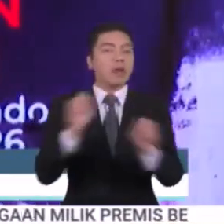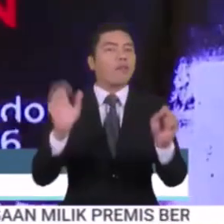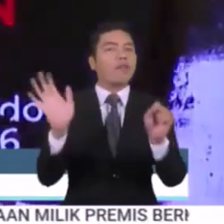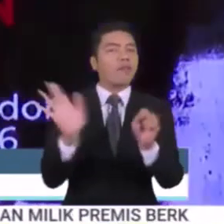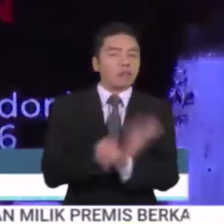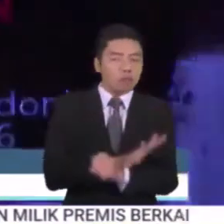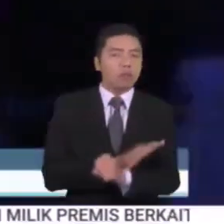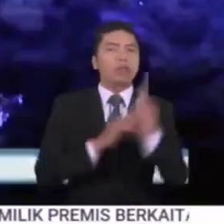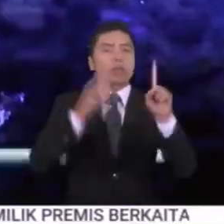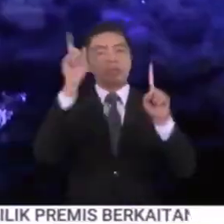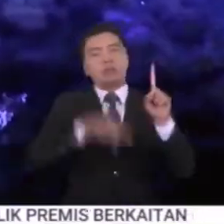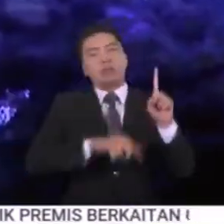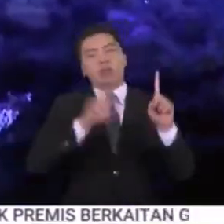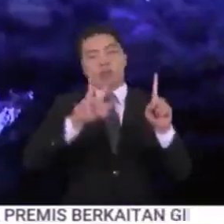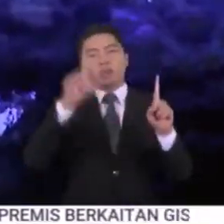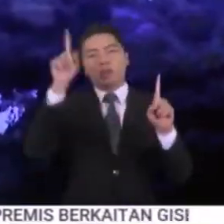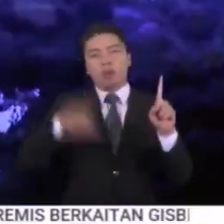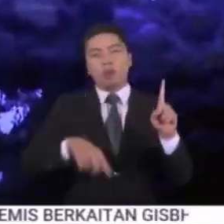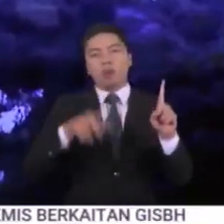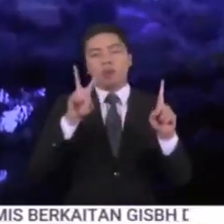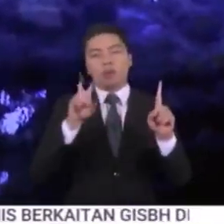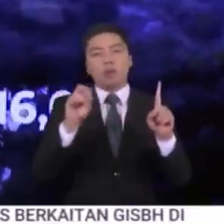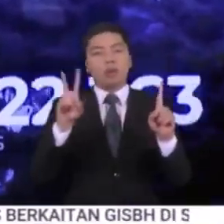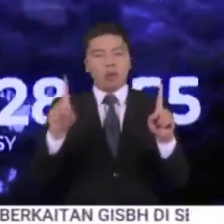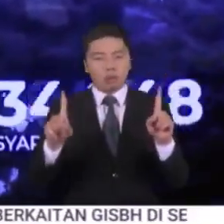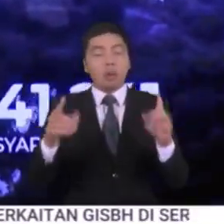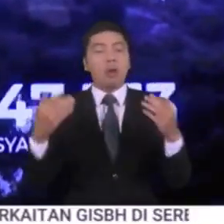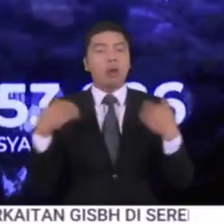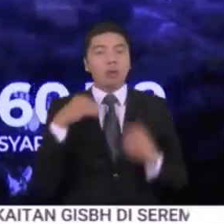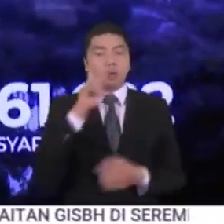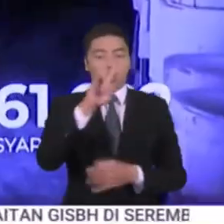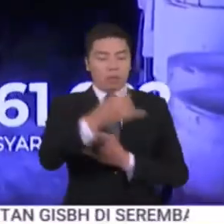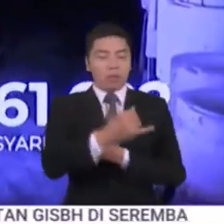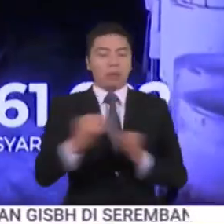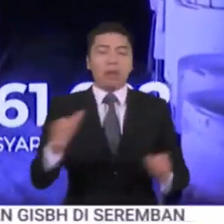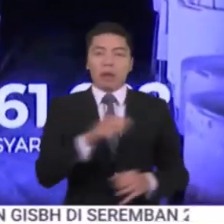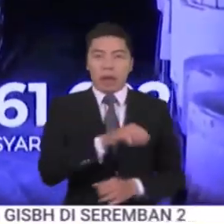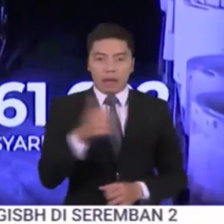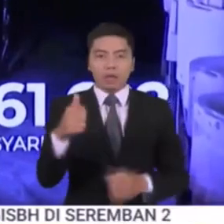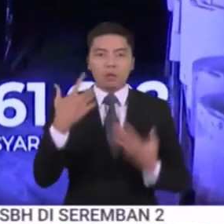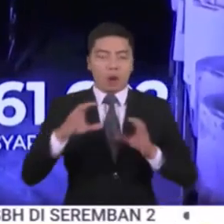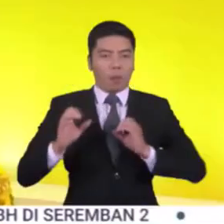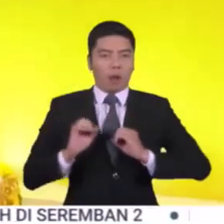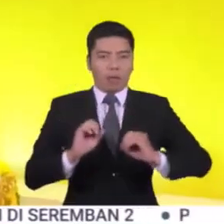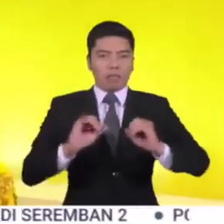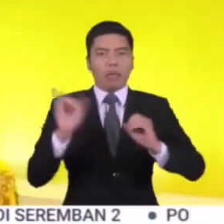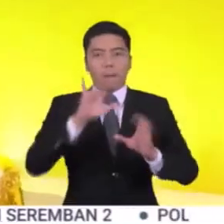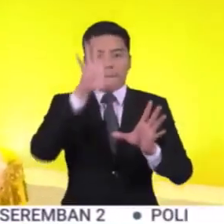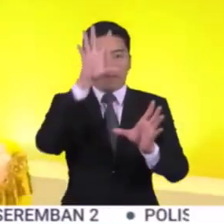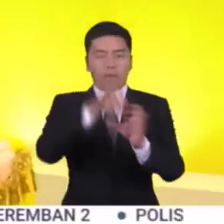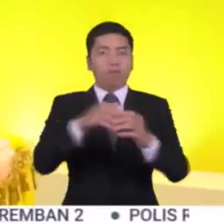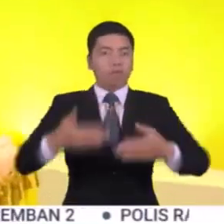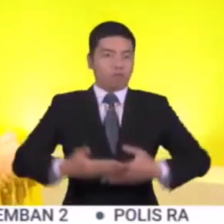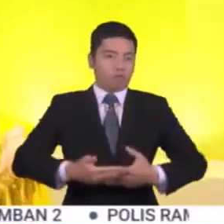sepenuhnya 1 Mac 2021. Terdapat dua jabatan lain yang turut beroperasi di bangunan sama,